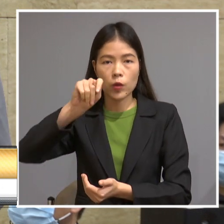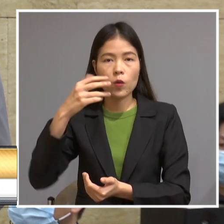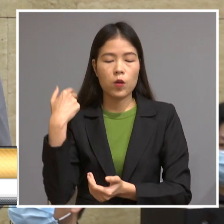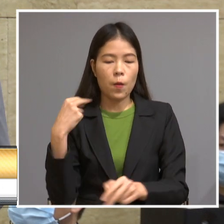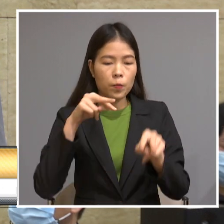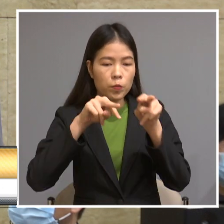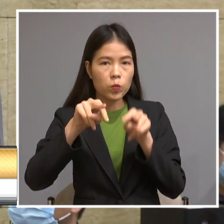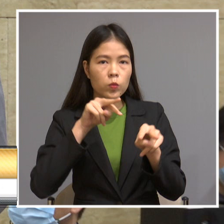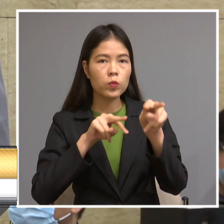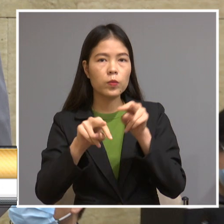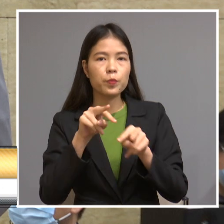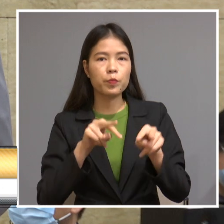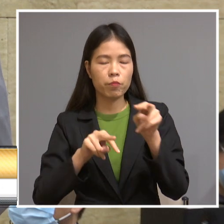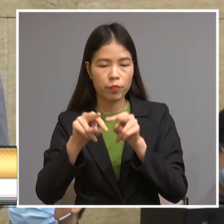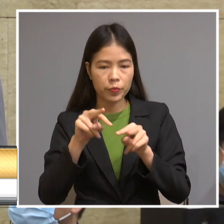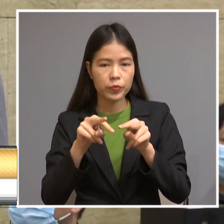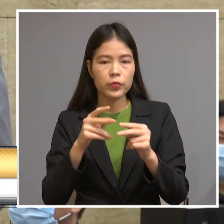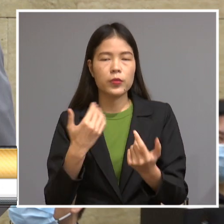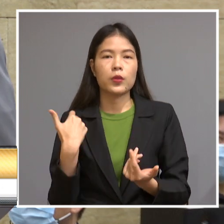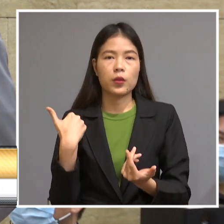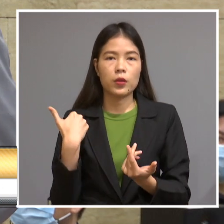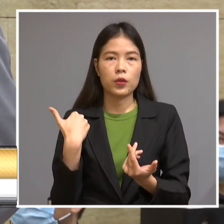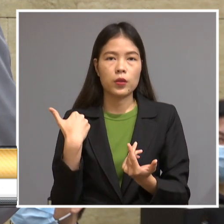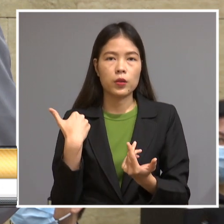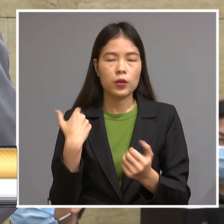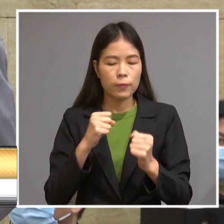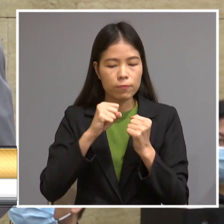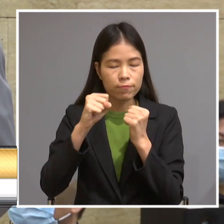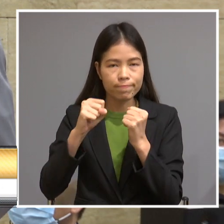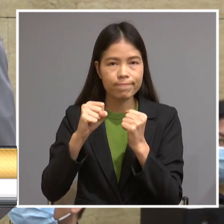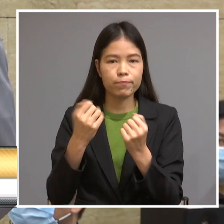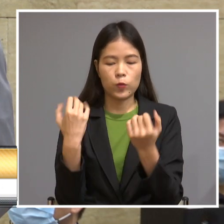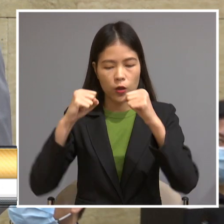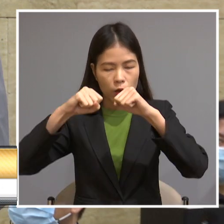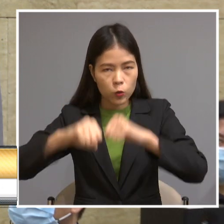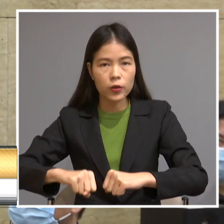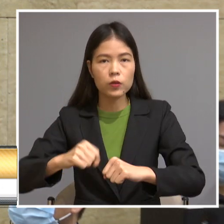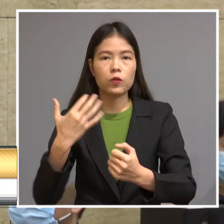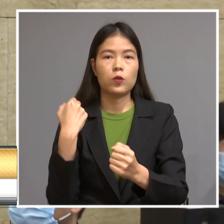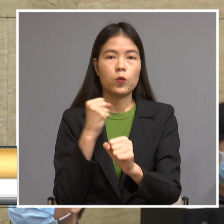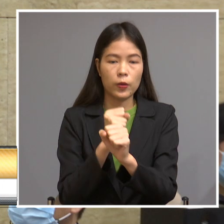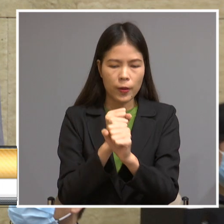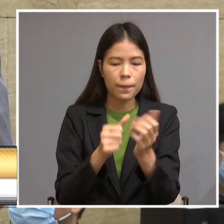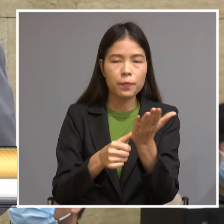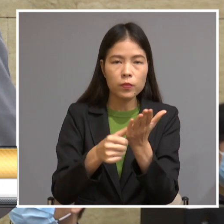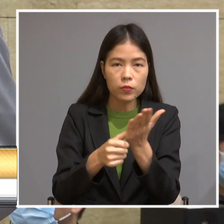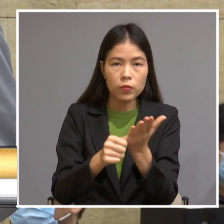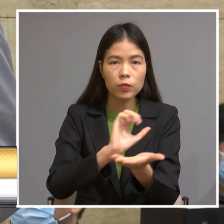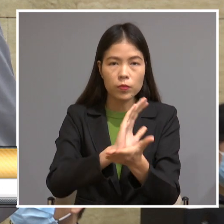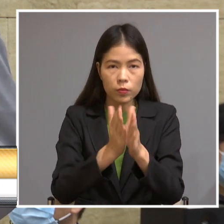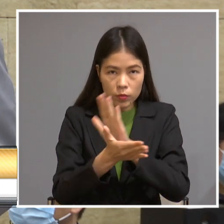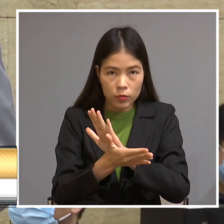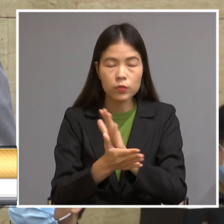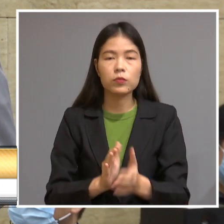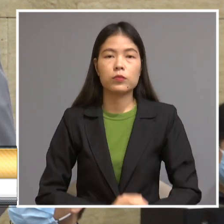พ่อนคลายกฎระเบียบหรอเร่งรัฌให้ดำเนนการอันุมัสตให้ทางเทศบาญได้ดำเินก